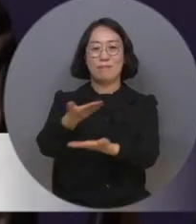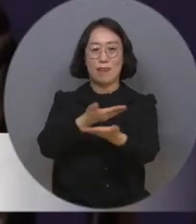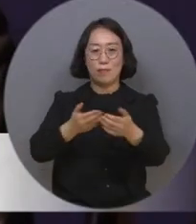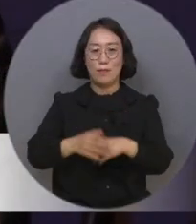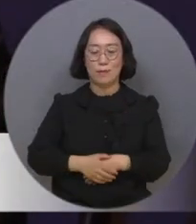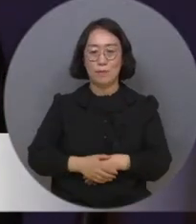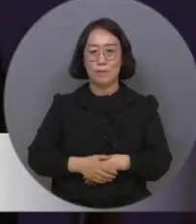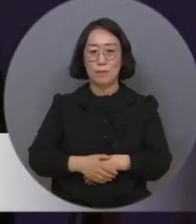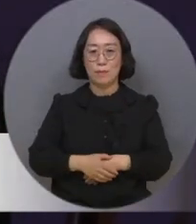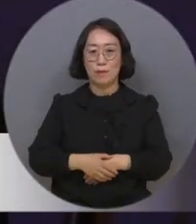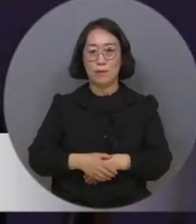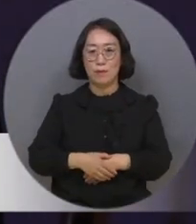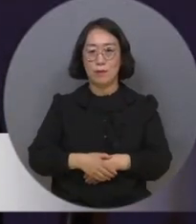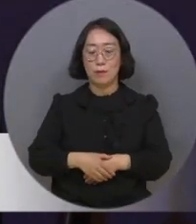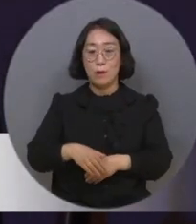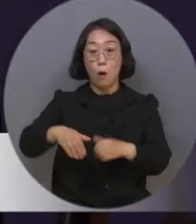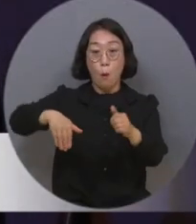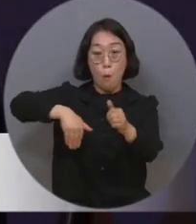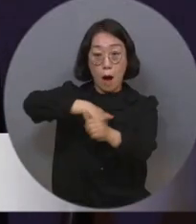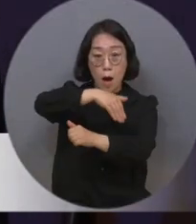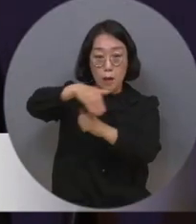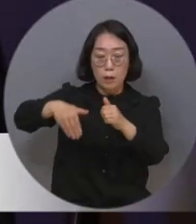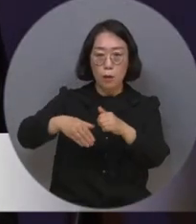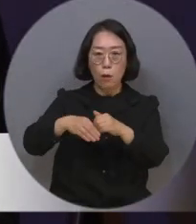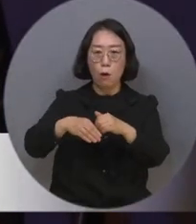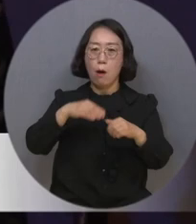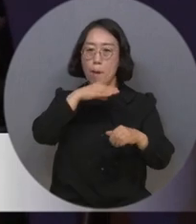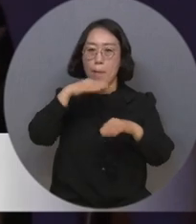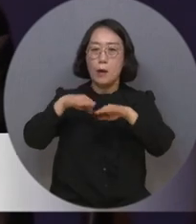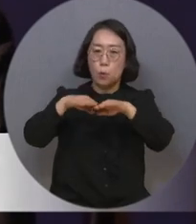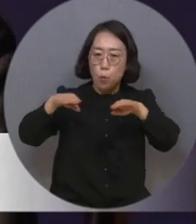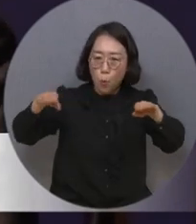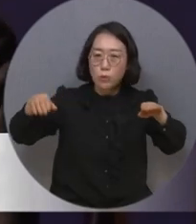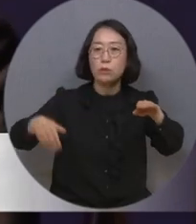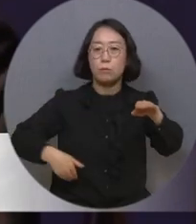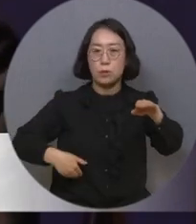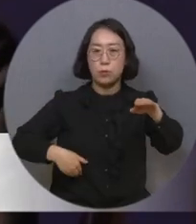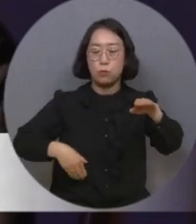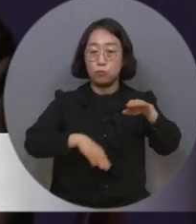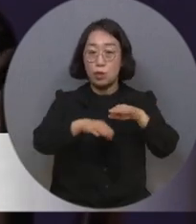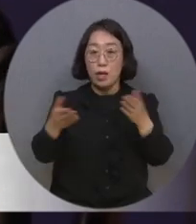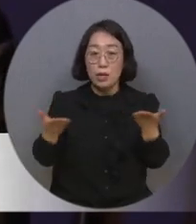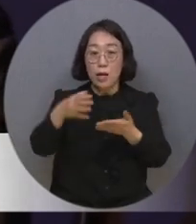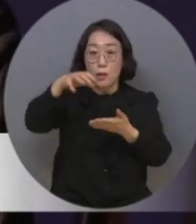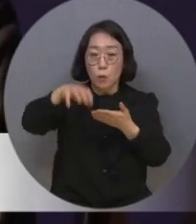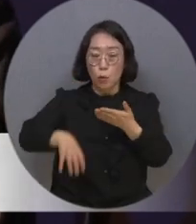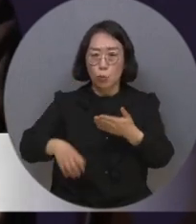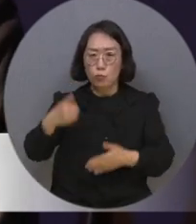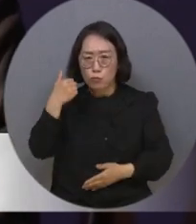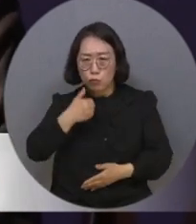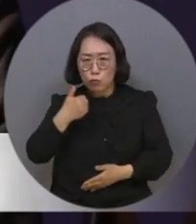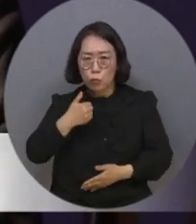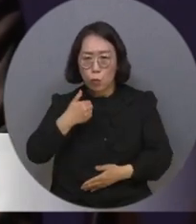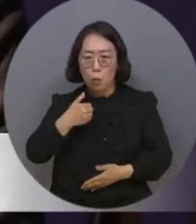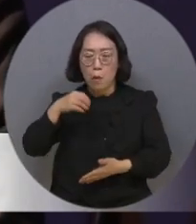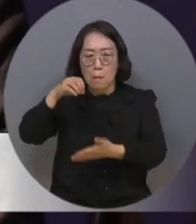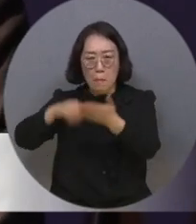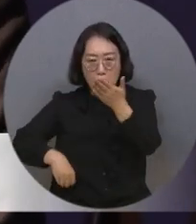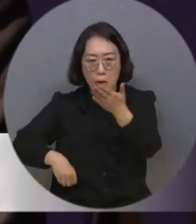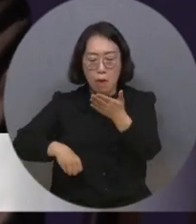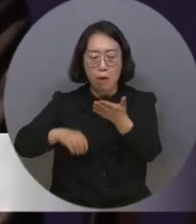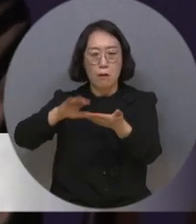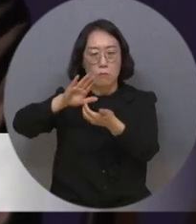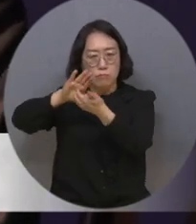우리가 처해져 있는 노동환경은 공정해야 됩니다. 그리고 우리가 일하는 일대에서 어느 누구도 소외되지 않아야